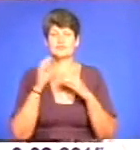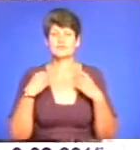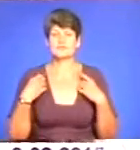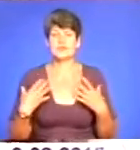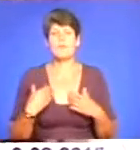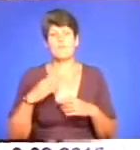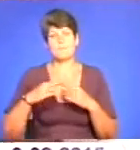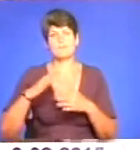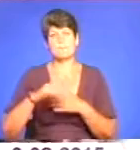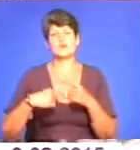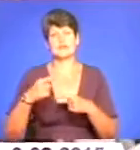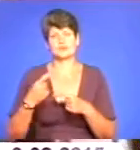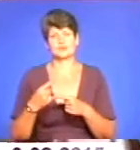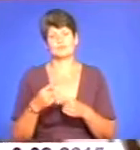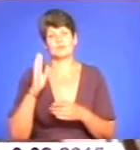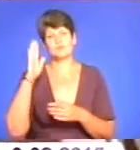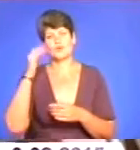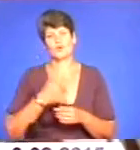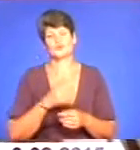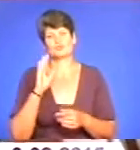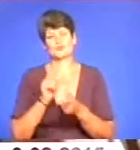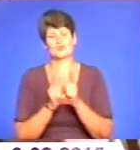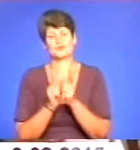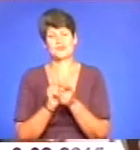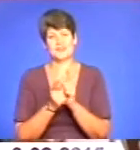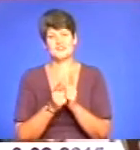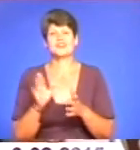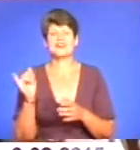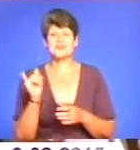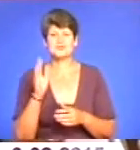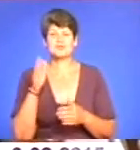майбутньому я хочу бути сурдоприкладачем і хочу вийти на міжнародний рівень, щоб